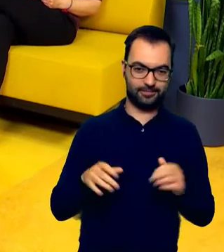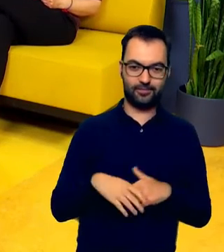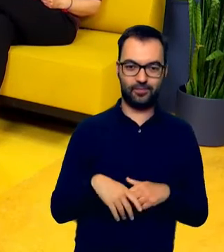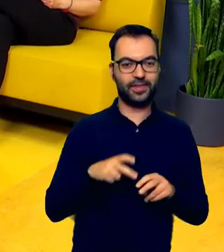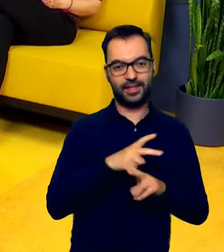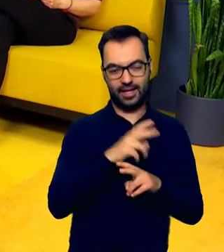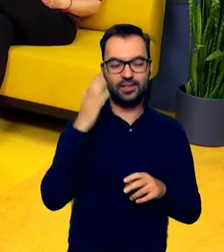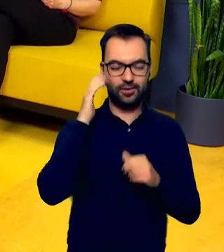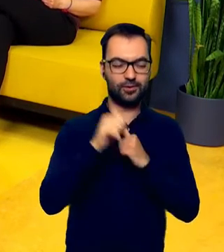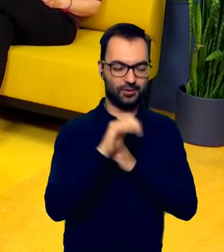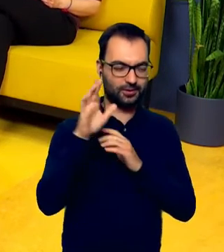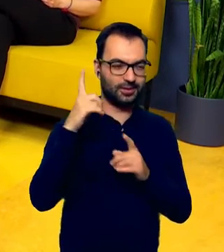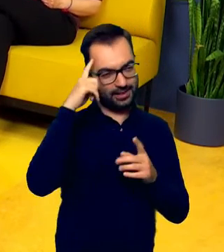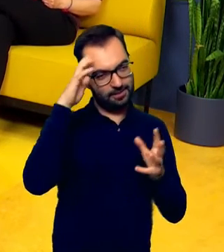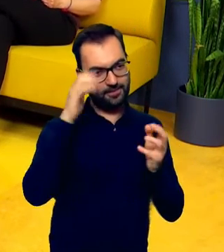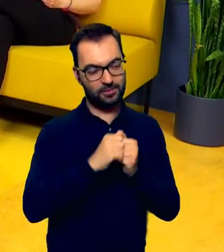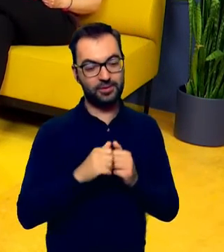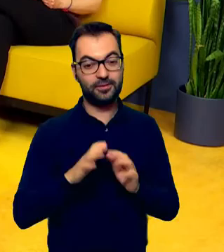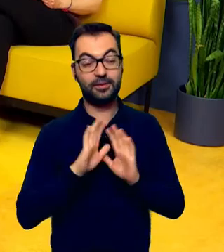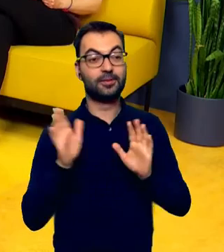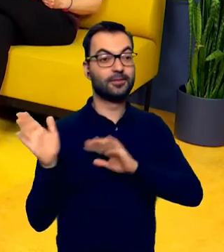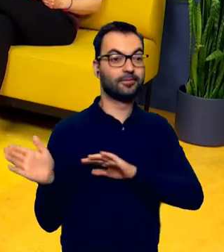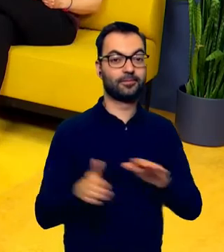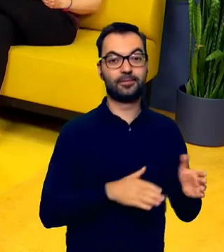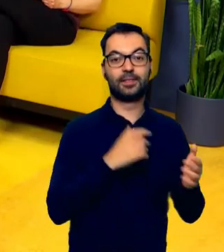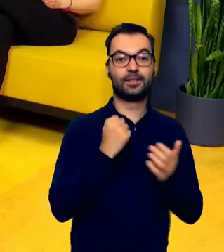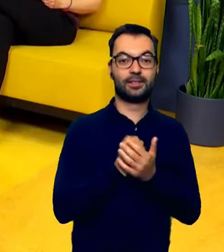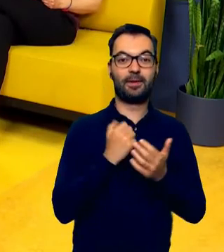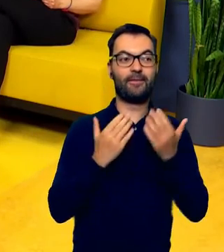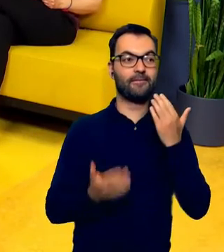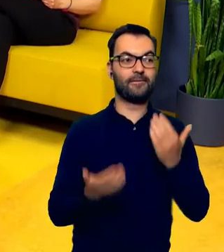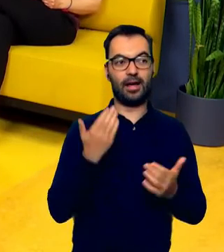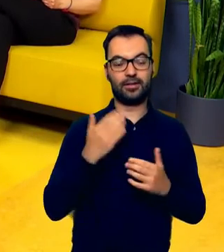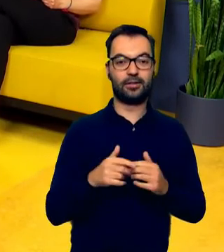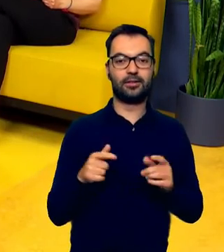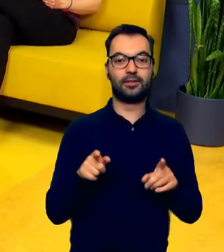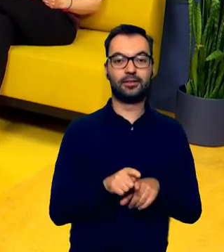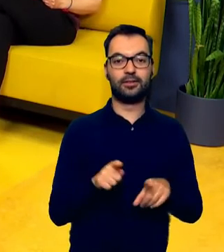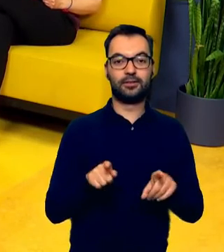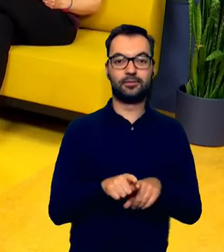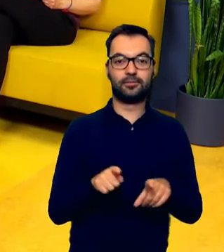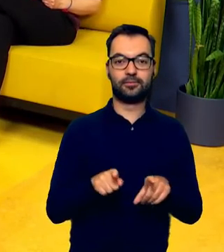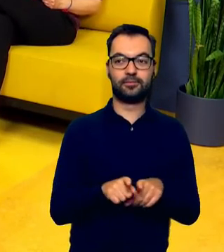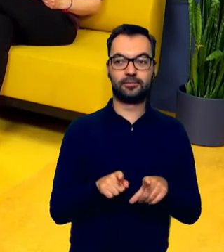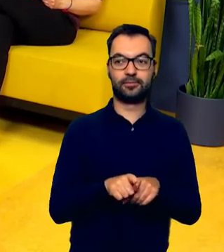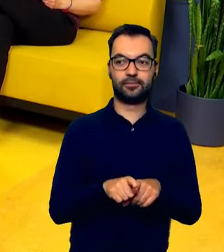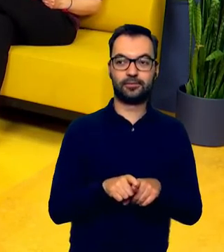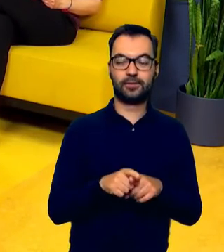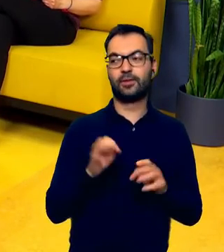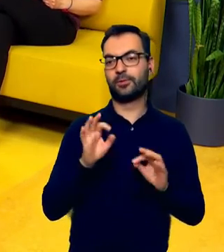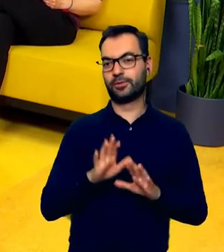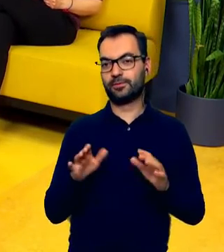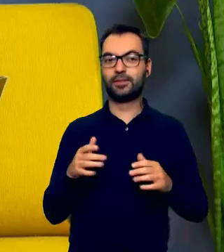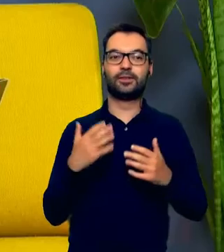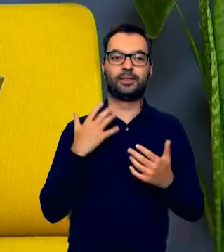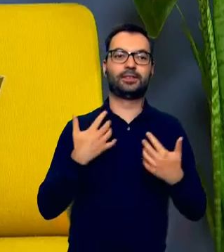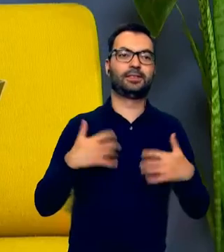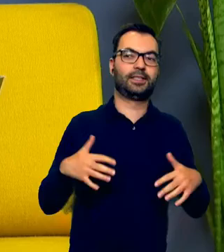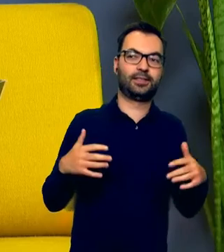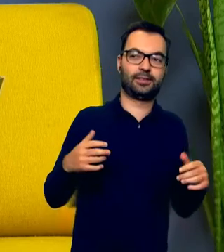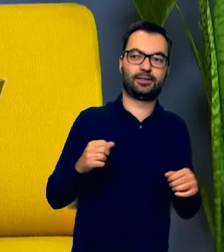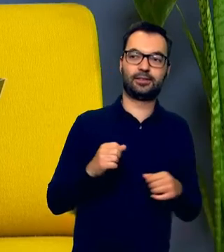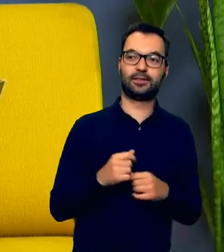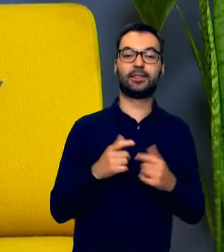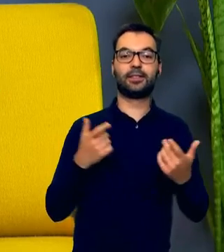myślę, że każdy już sobie sam wymyśli, co może powiesić. Kwestia wagi, to też jest taka kwestia, o której nam... No, znaczy wiadomo, że stres